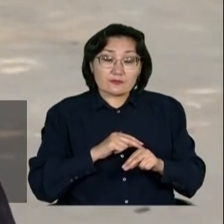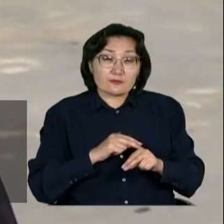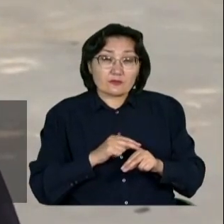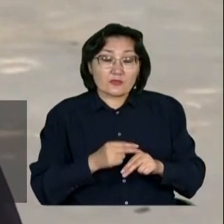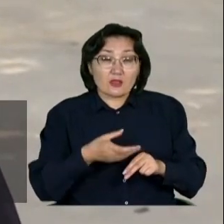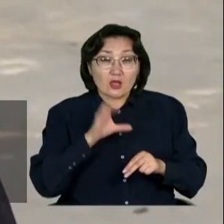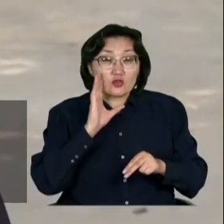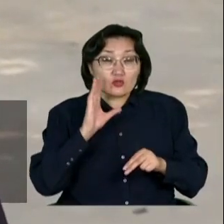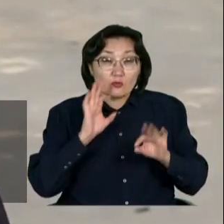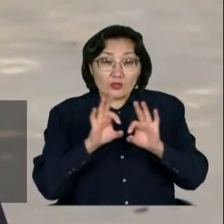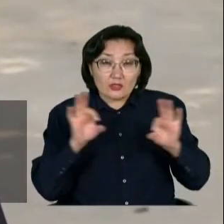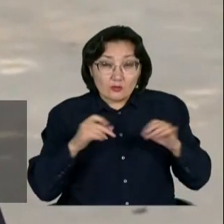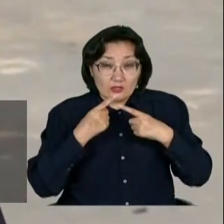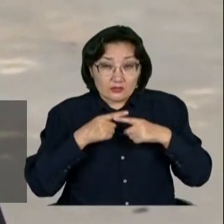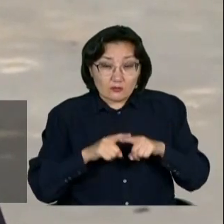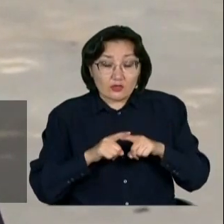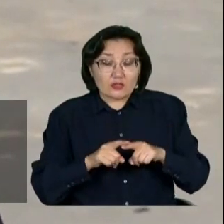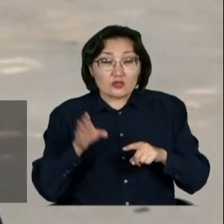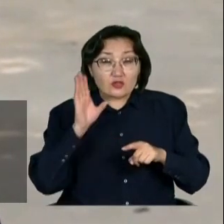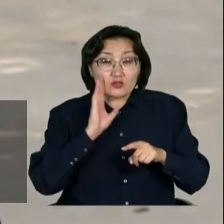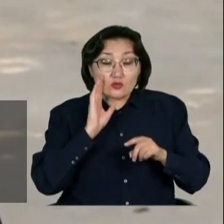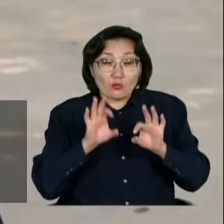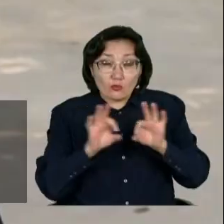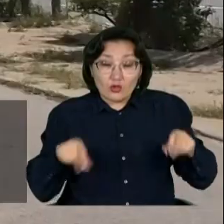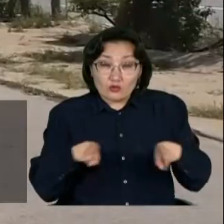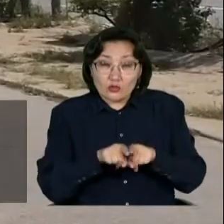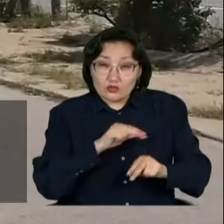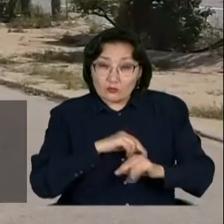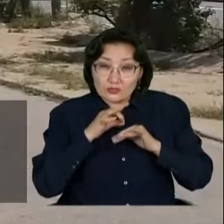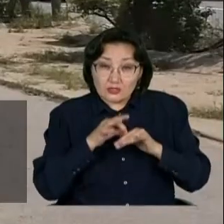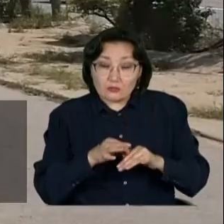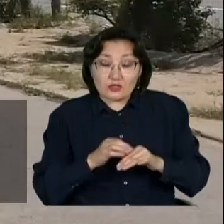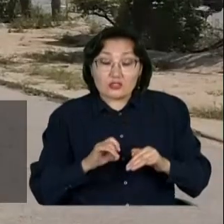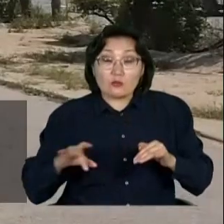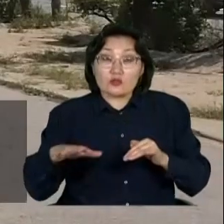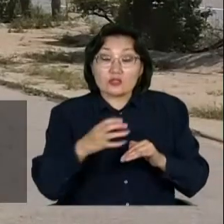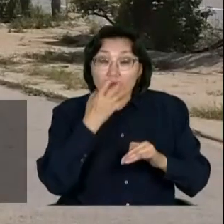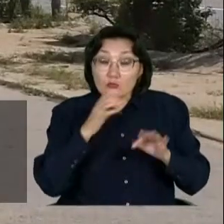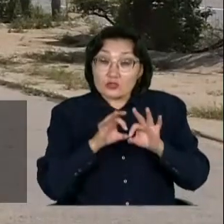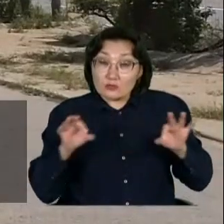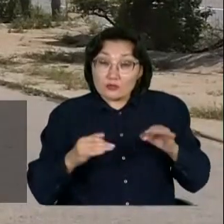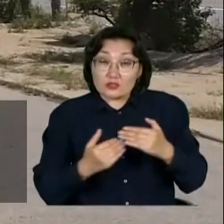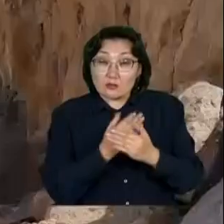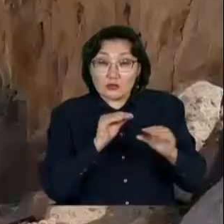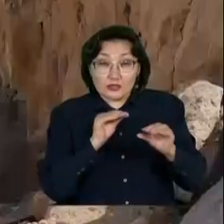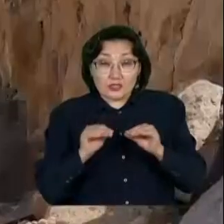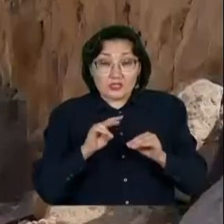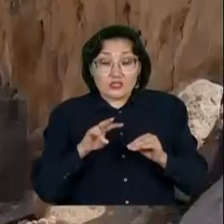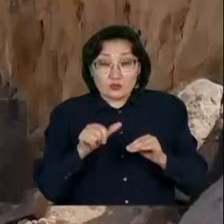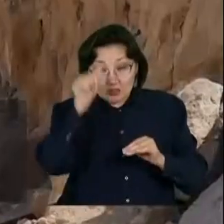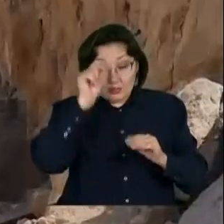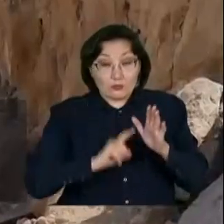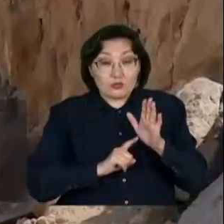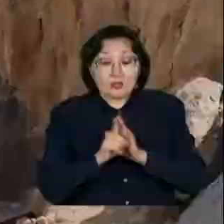ауыз су құбырында, техникалық су құбырында да осындай жұмыстар жүріп жатыр. Шағын аудандарда жылу жүйесін жаңалау биыл шілде айында